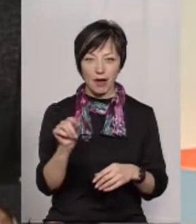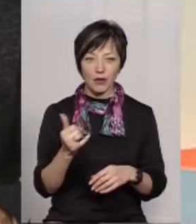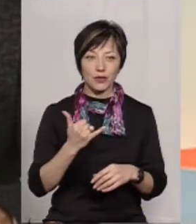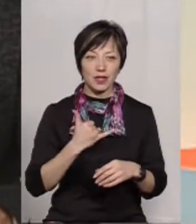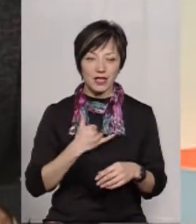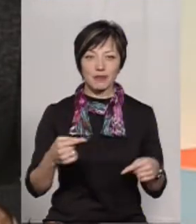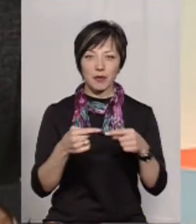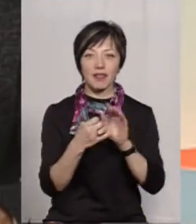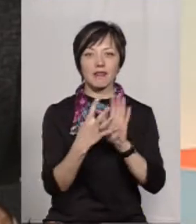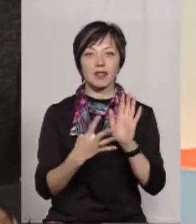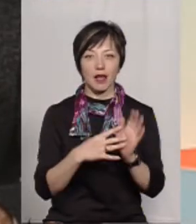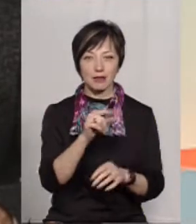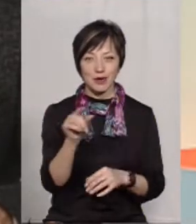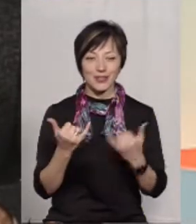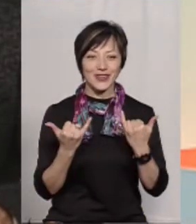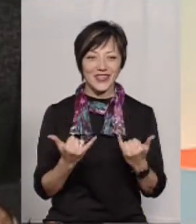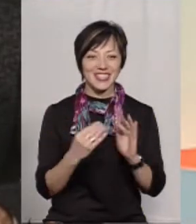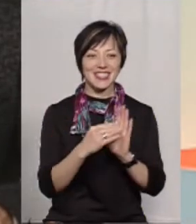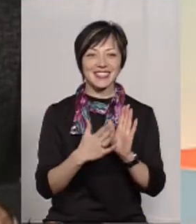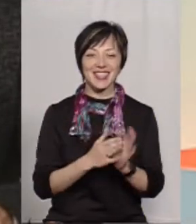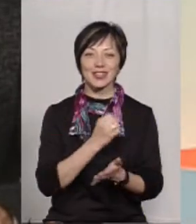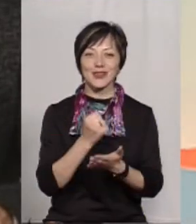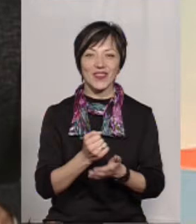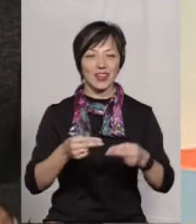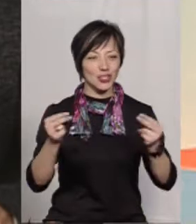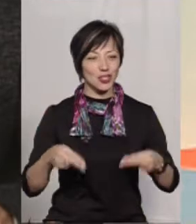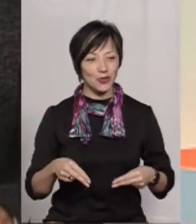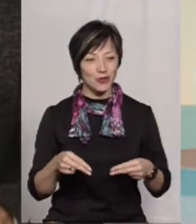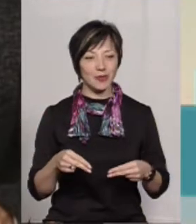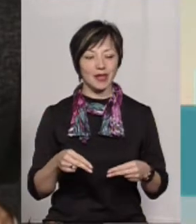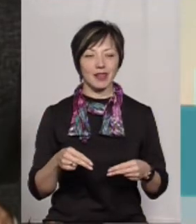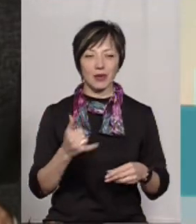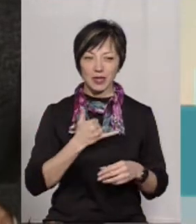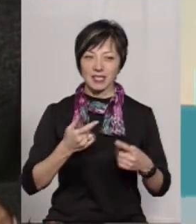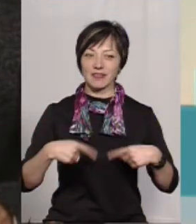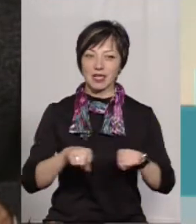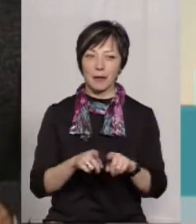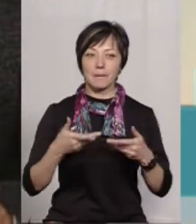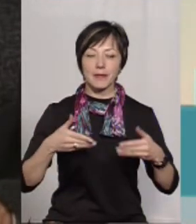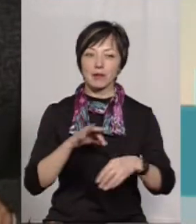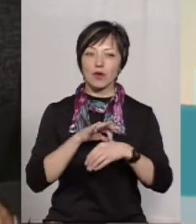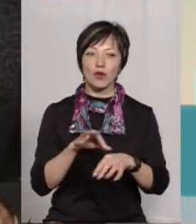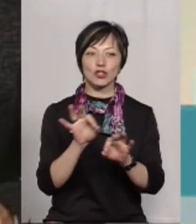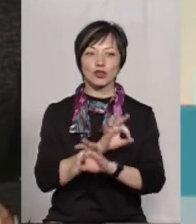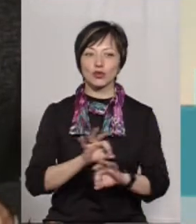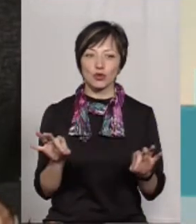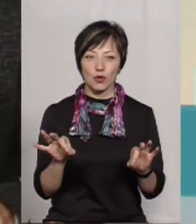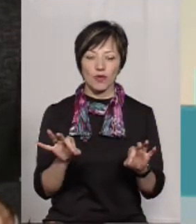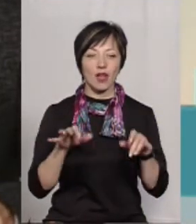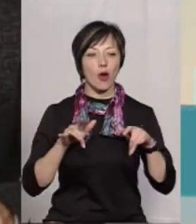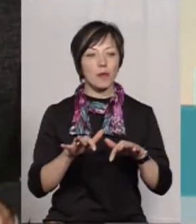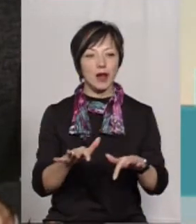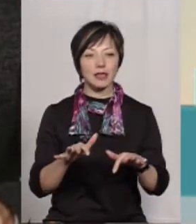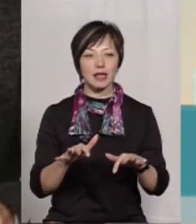в нас, відповідно, 19 пар сьогодні зареєстрували свій шлюб безпосередньо у нас відділу. Ми провели чудовий